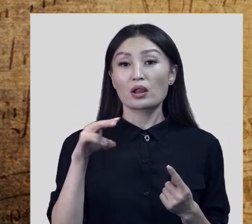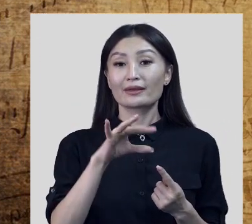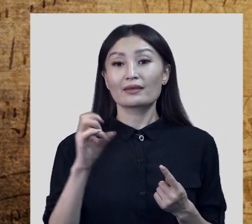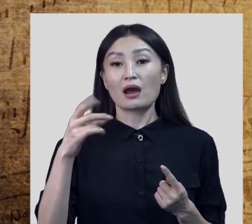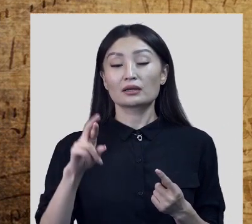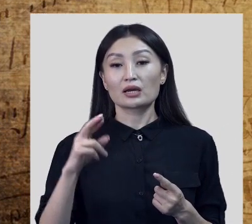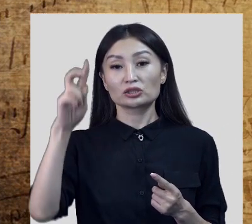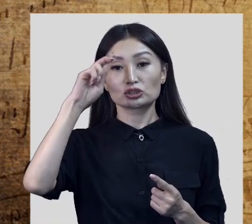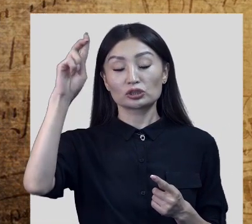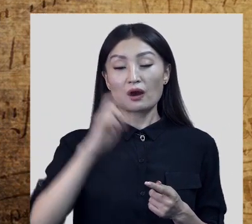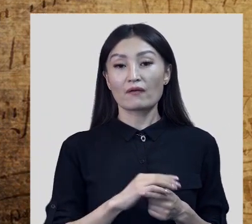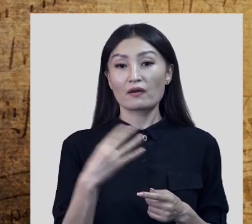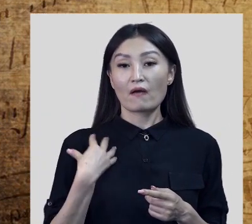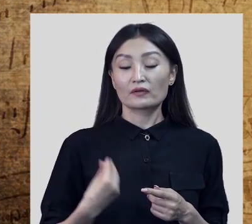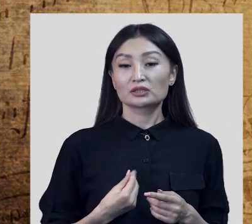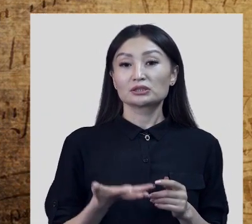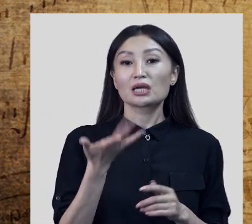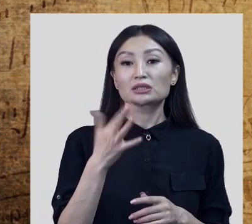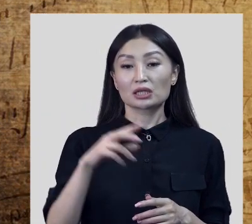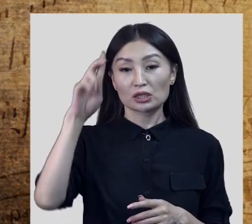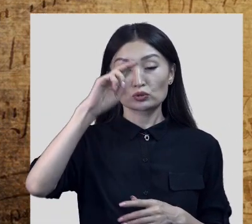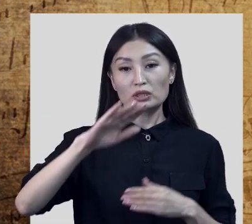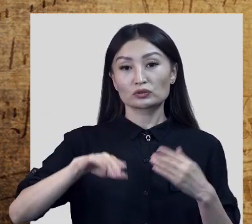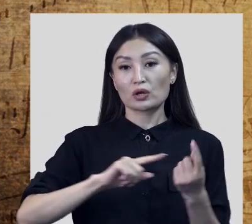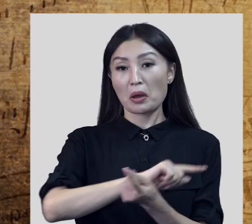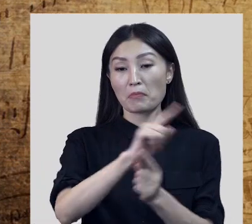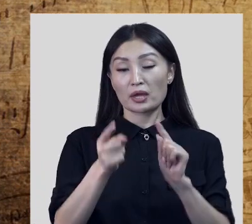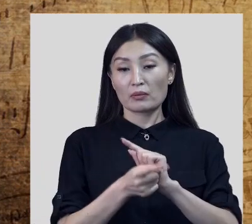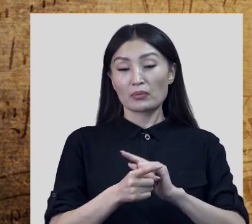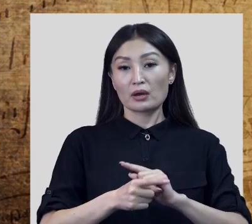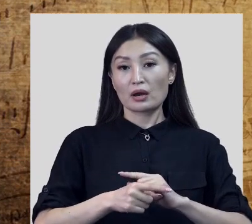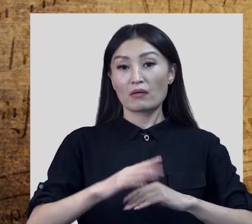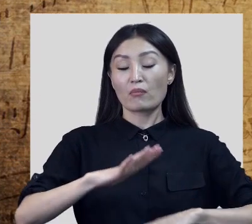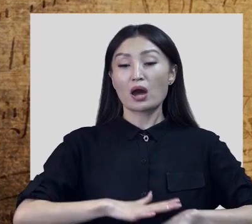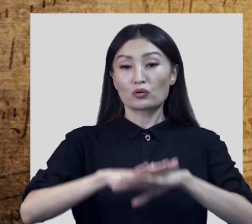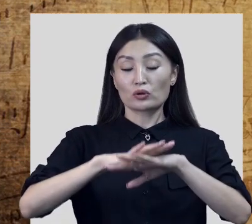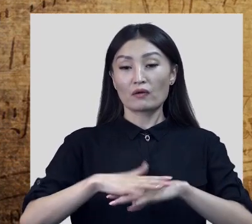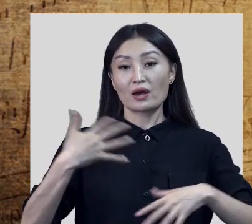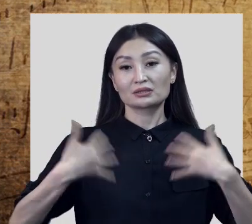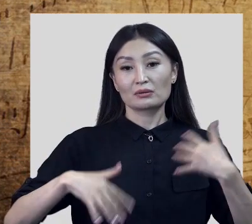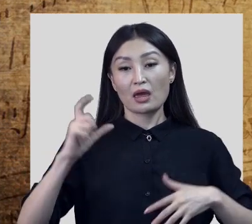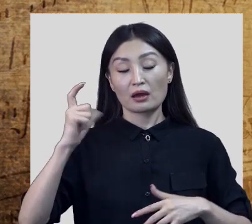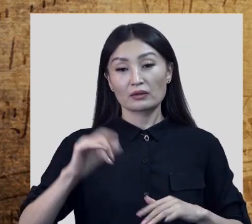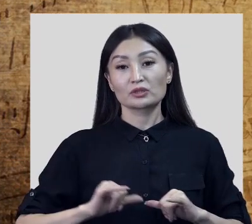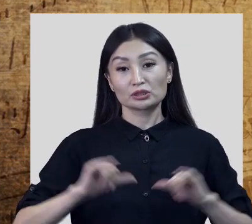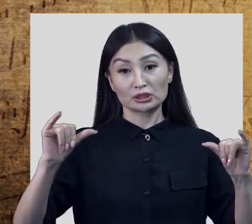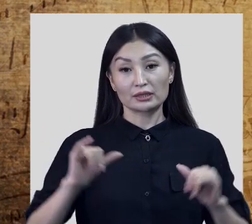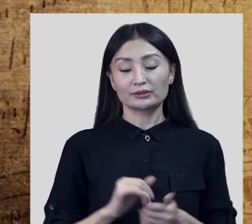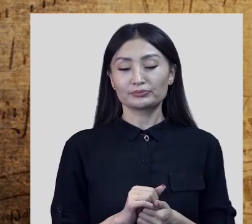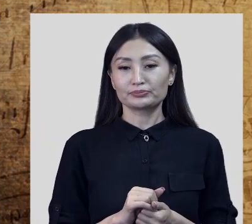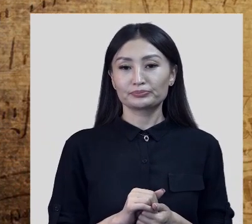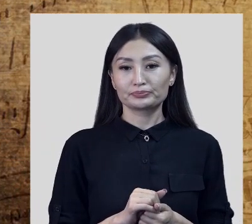во франции произошло несколько государственных переворотов которые ослабляли политическое и экономическое развитие страны